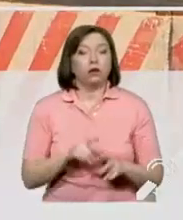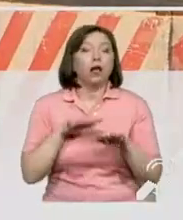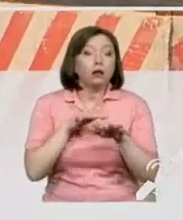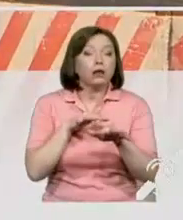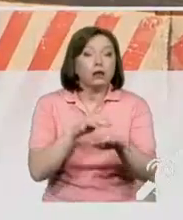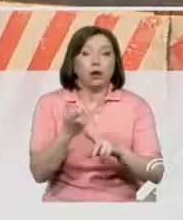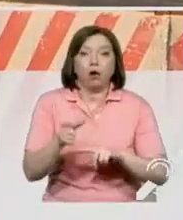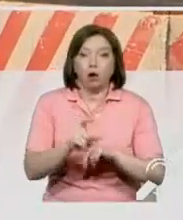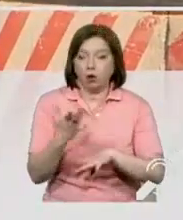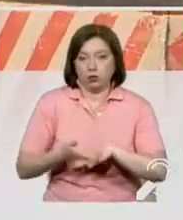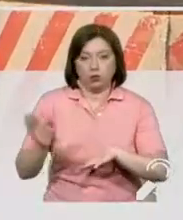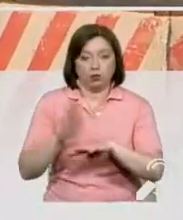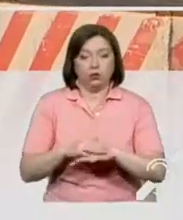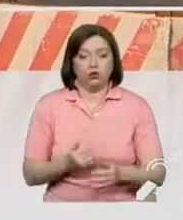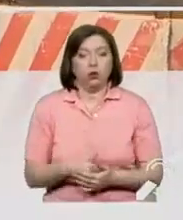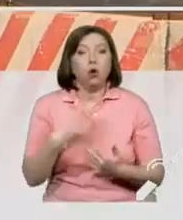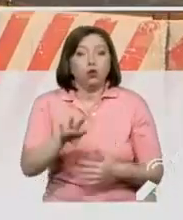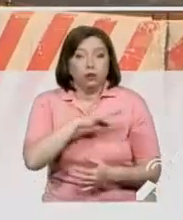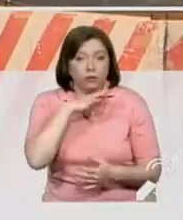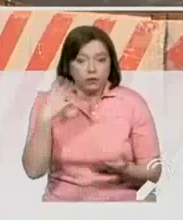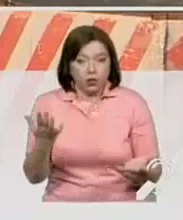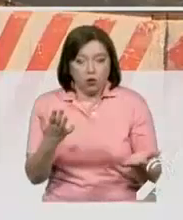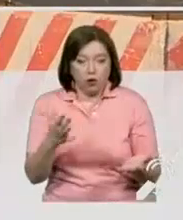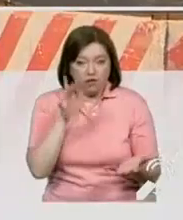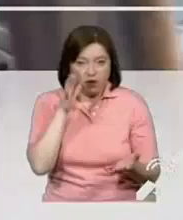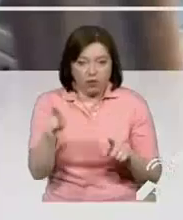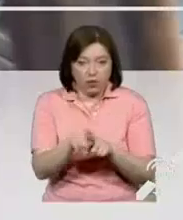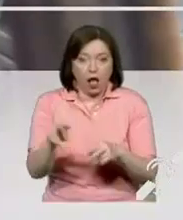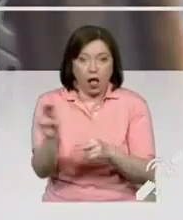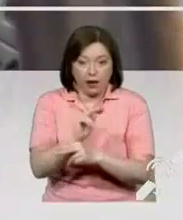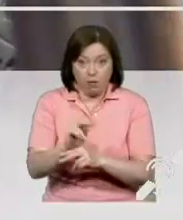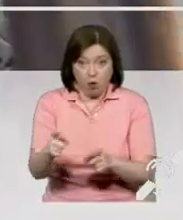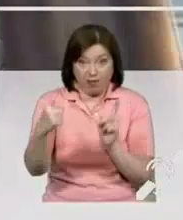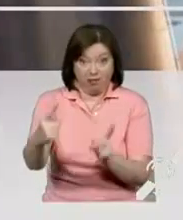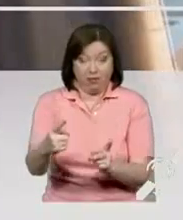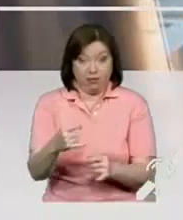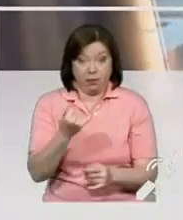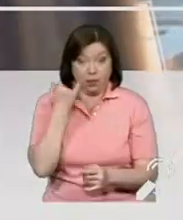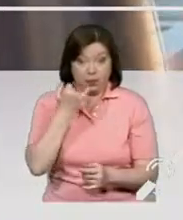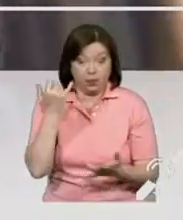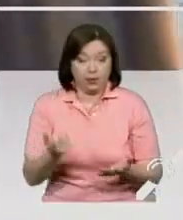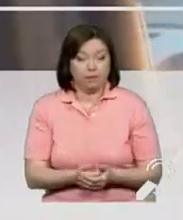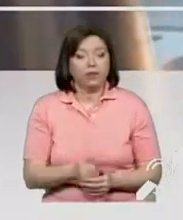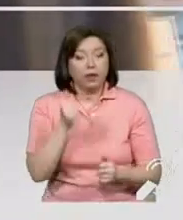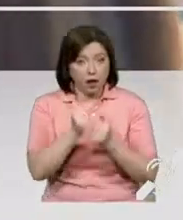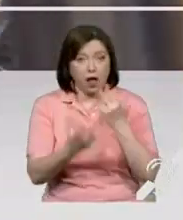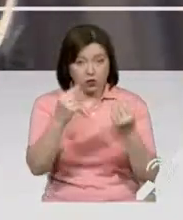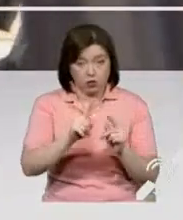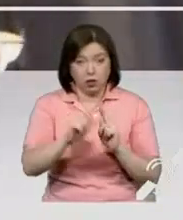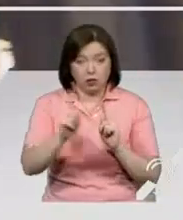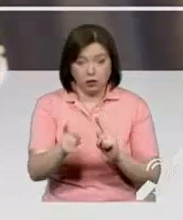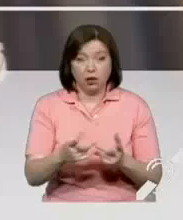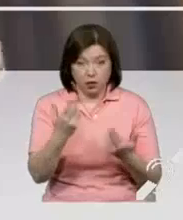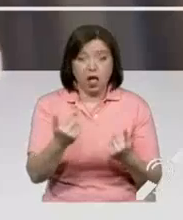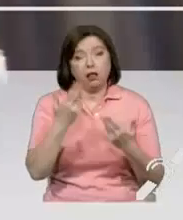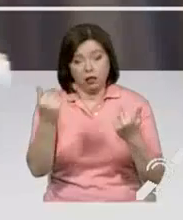rău foarte rău ani de zile repare o Asta i normal zilnic traversat această porțiune de